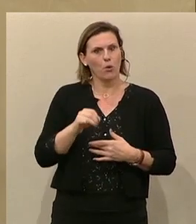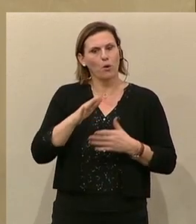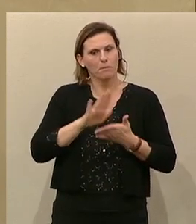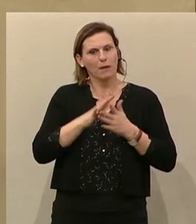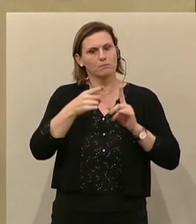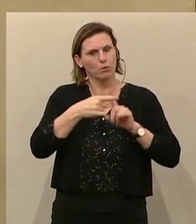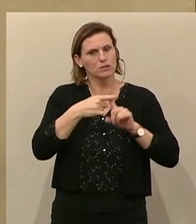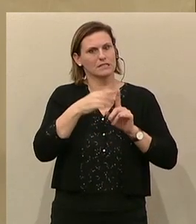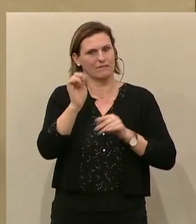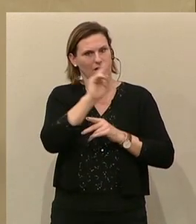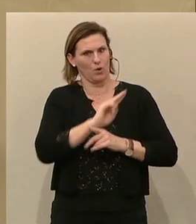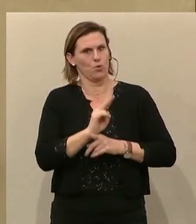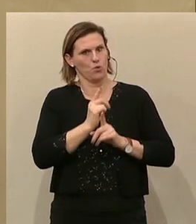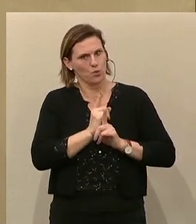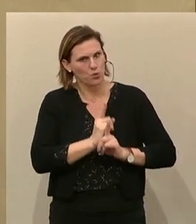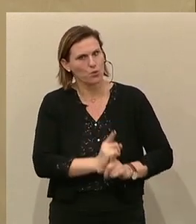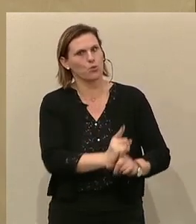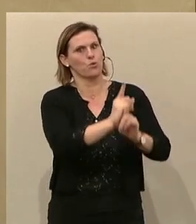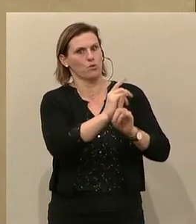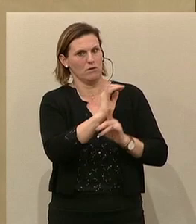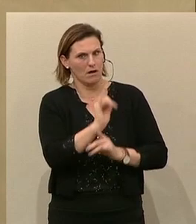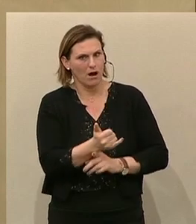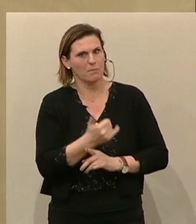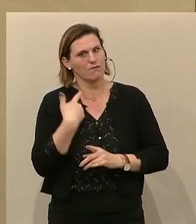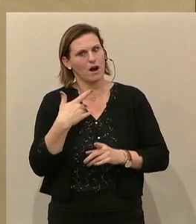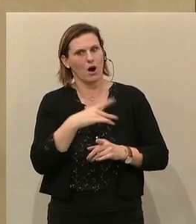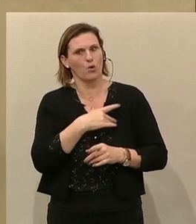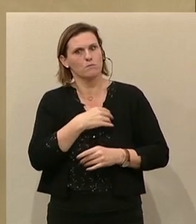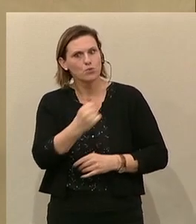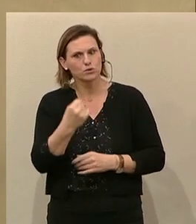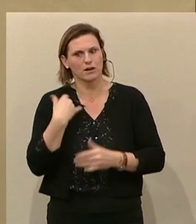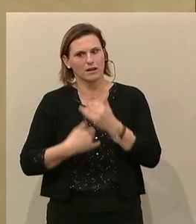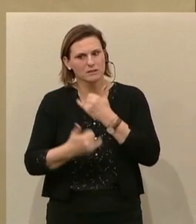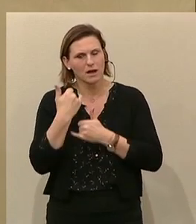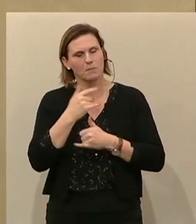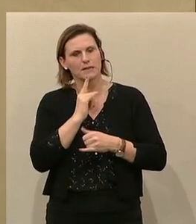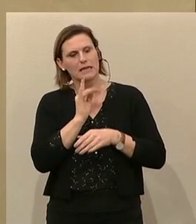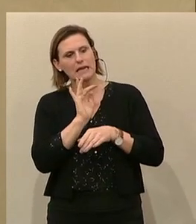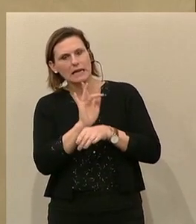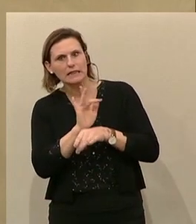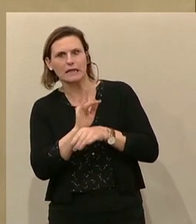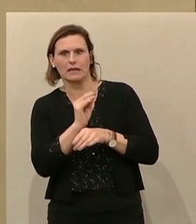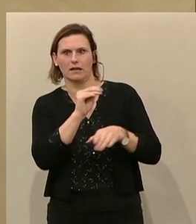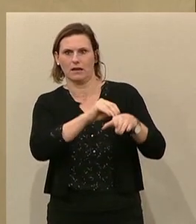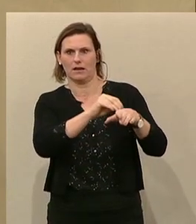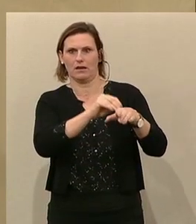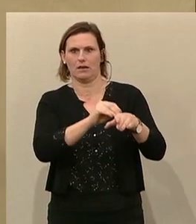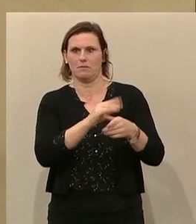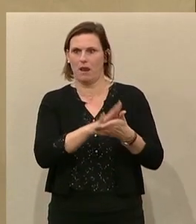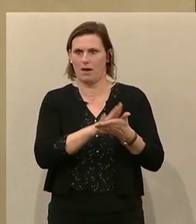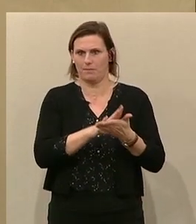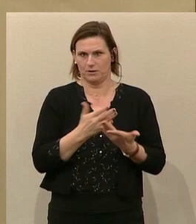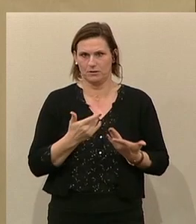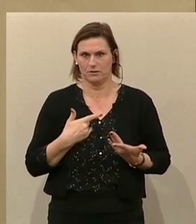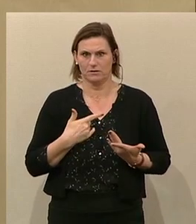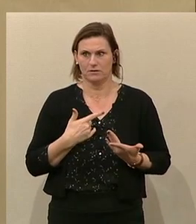Europäischen Union stehen. Doch wir waren auch so mutig, in den letzten Jahren diese Kritik, diese berechtigte Kritik auch zu äußern.